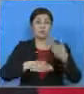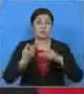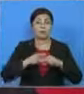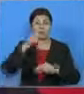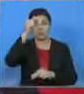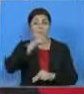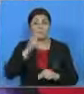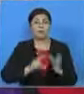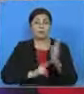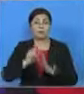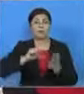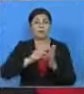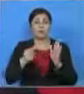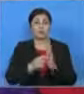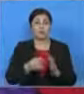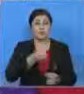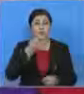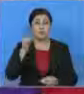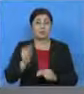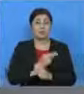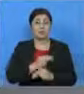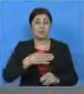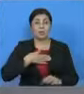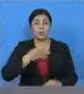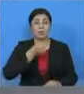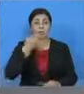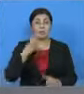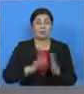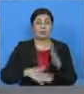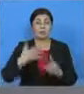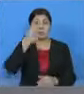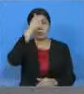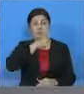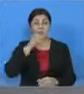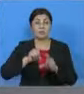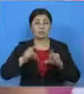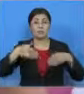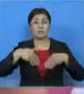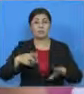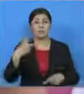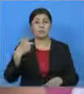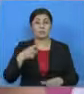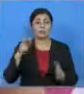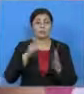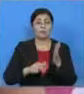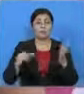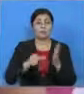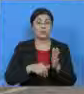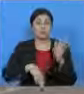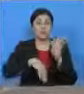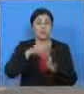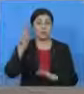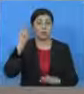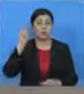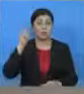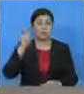году в начальной школе сделали хороший ремонт. Нам нравится. За последние 50 лет гимназия выпустила 186 отличников учебы.